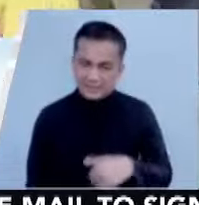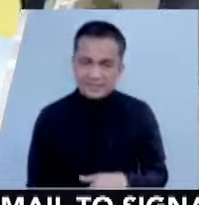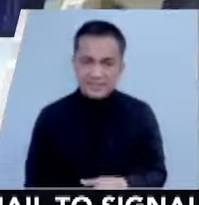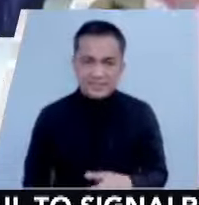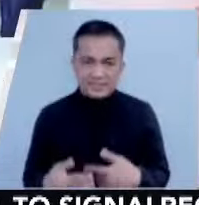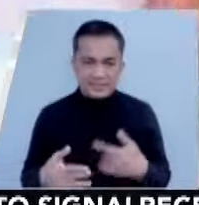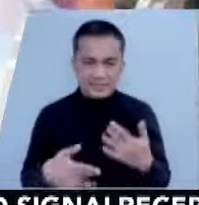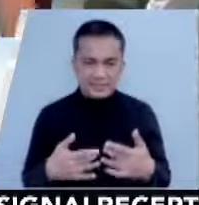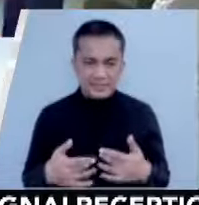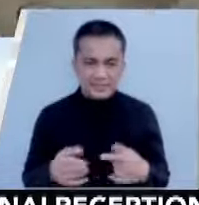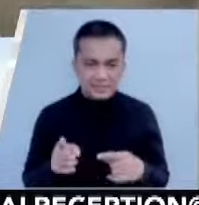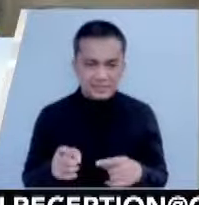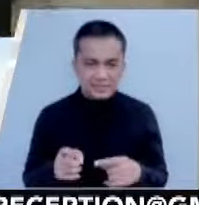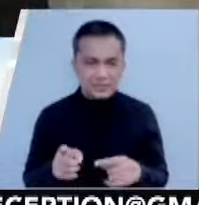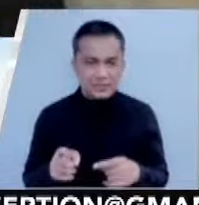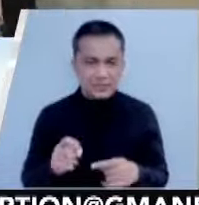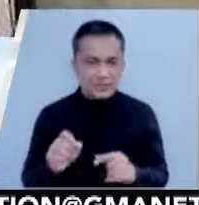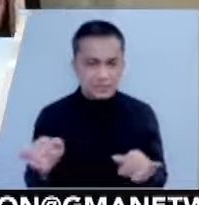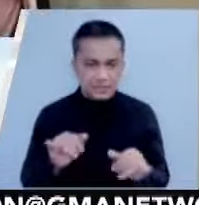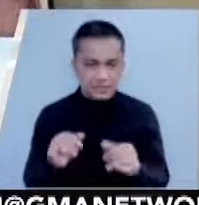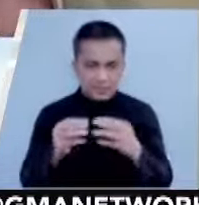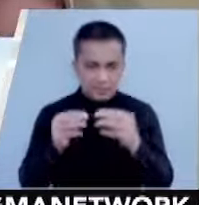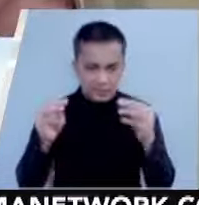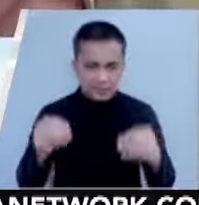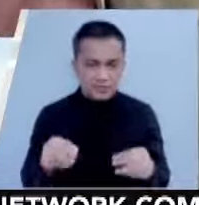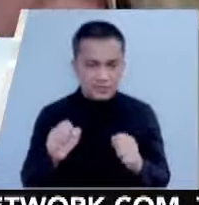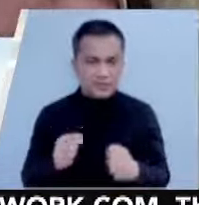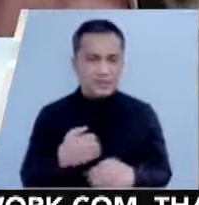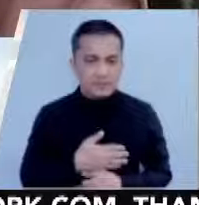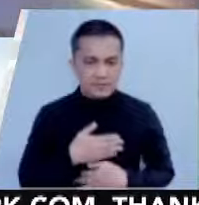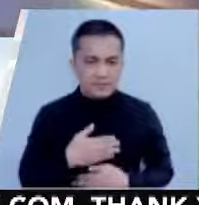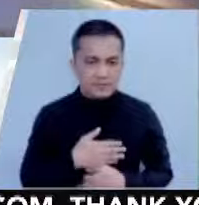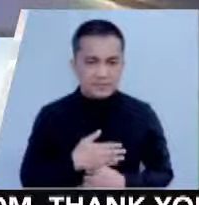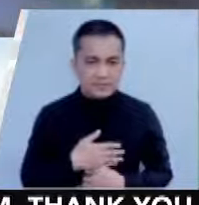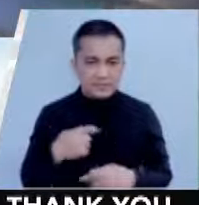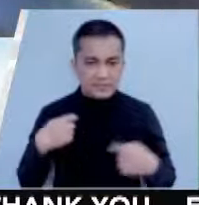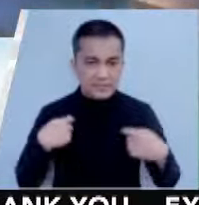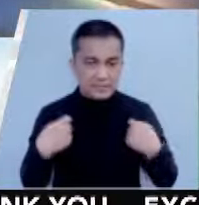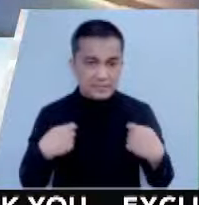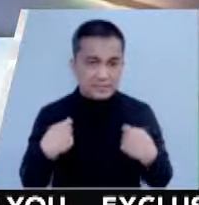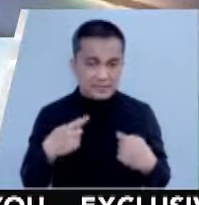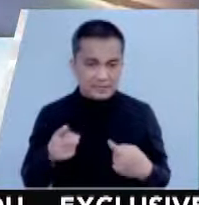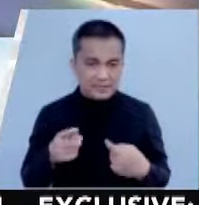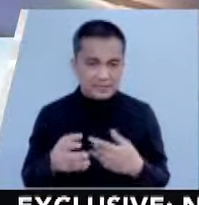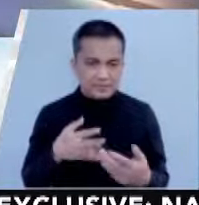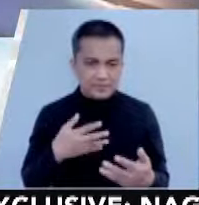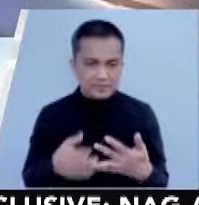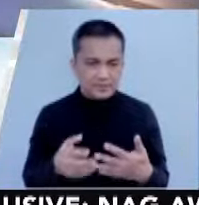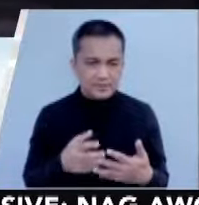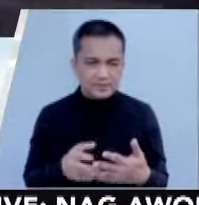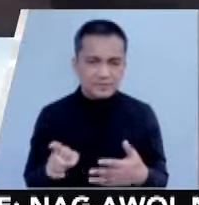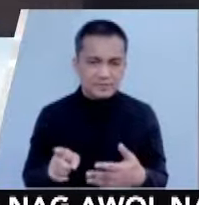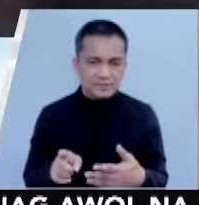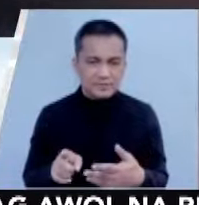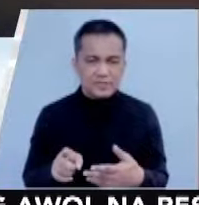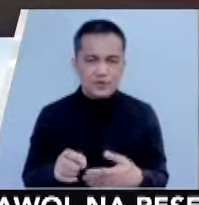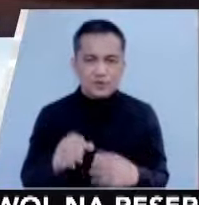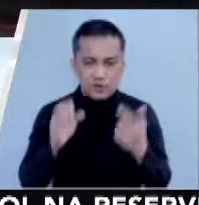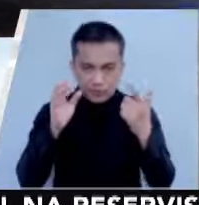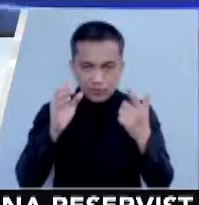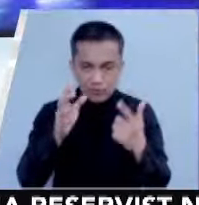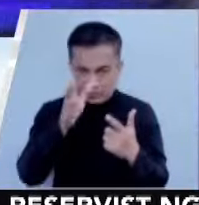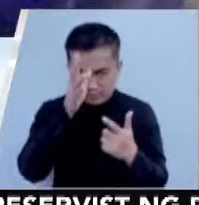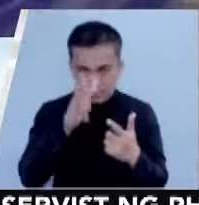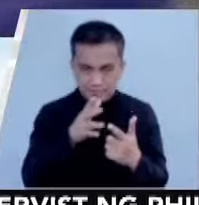loob rin ng parehong mall pwedeng i-enjoy ng mga teenager at maging nating mga cool parents ang kanilang mga